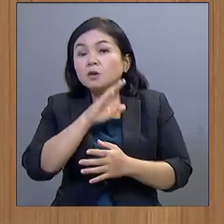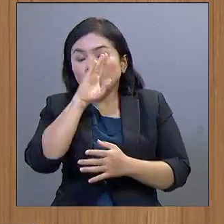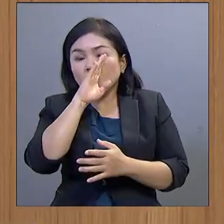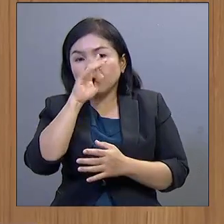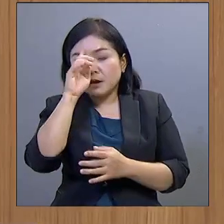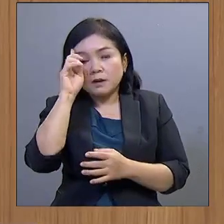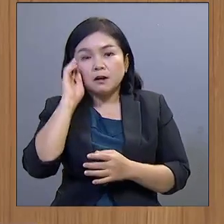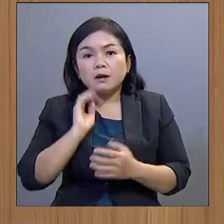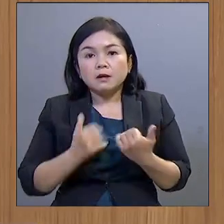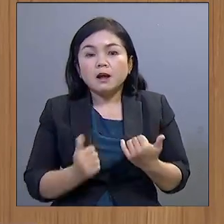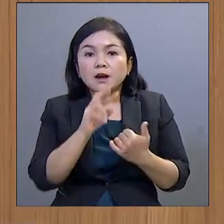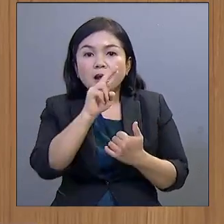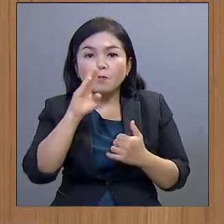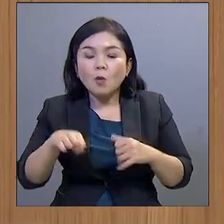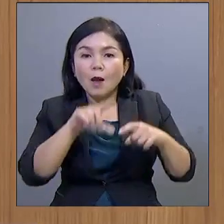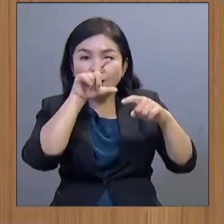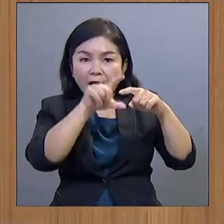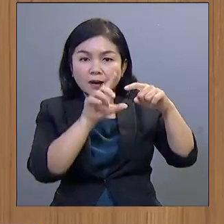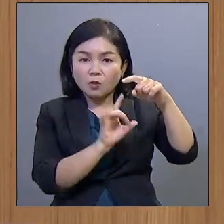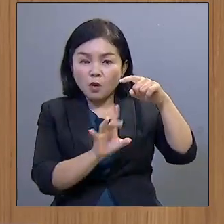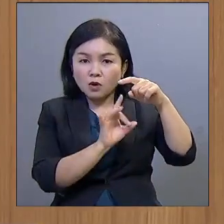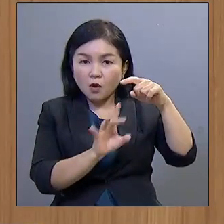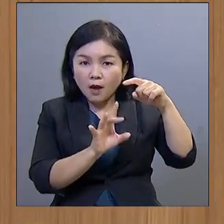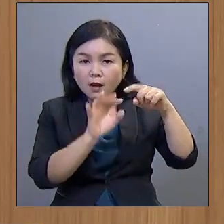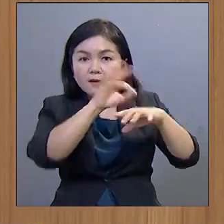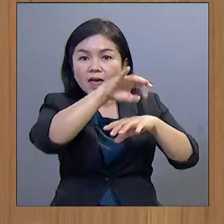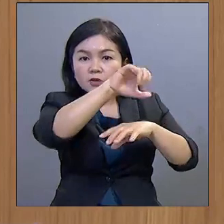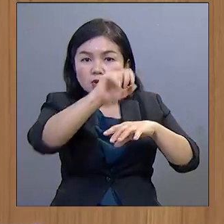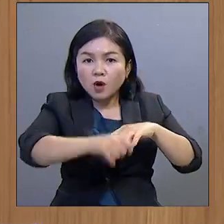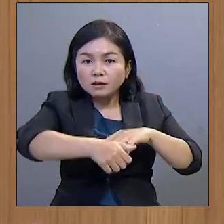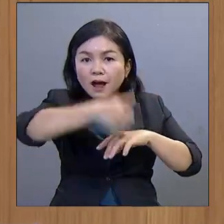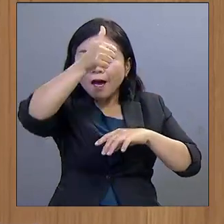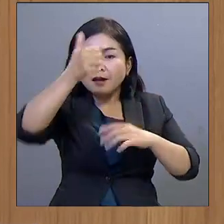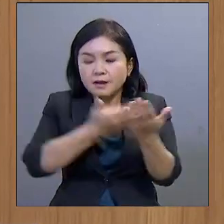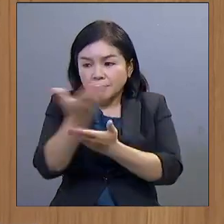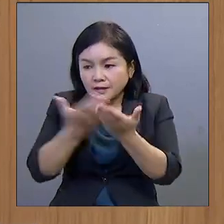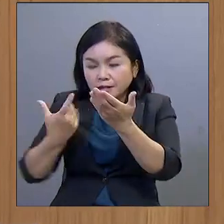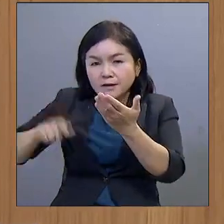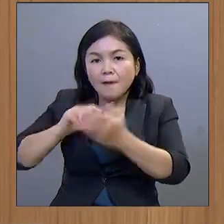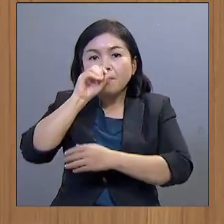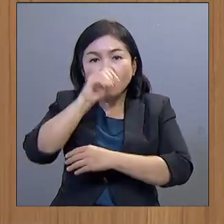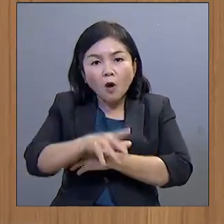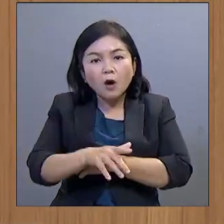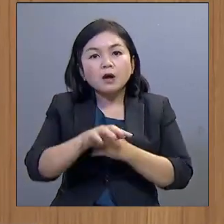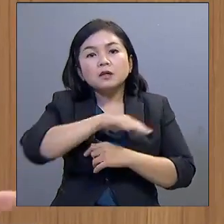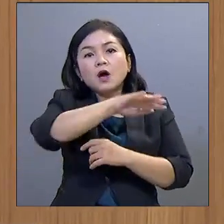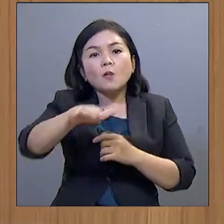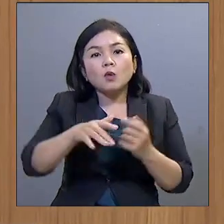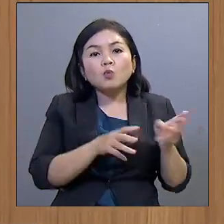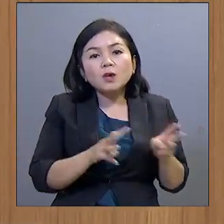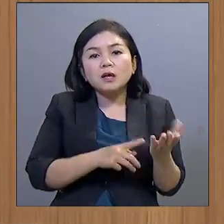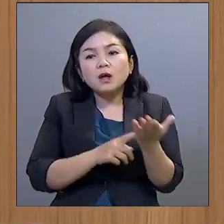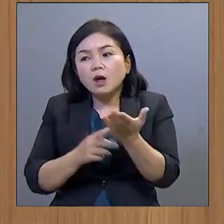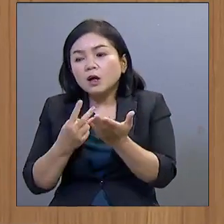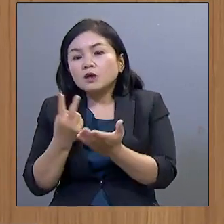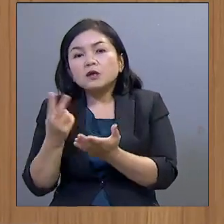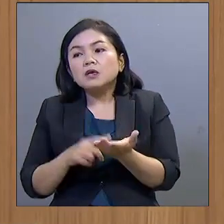บ